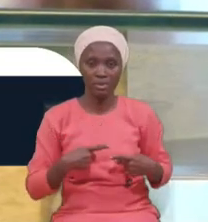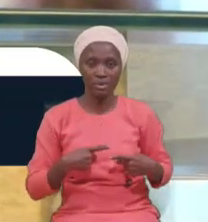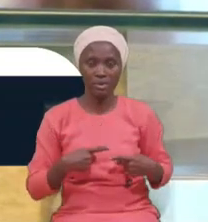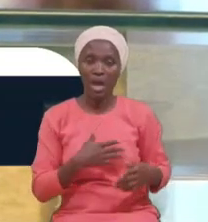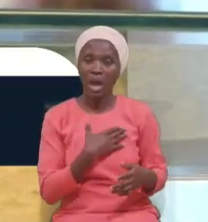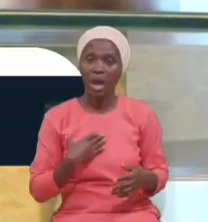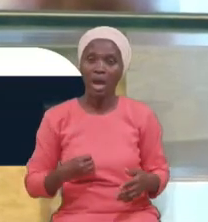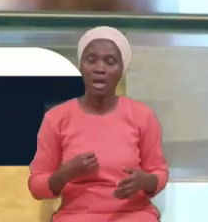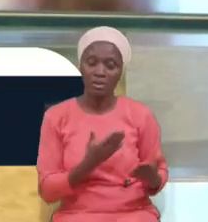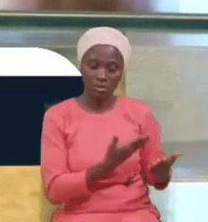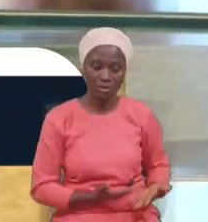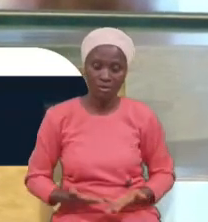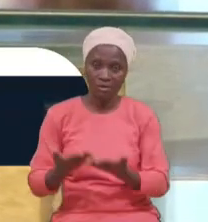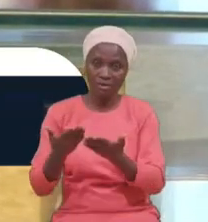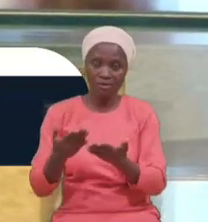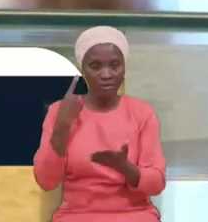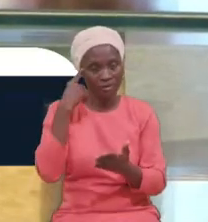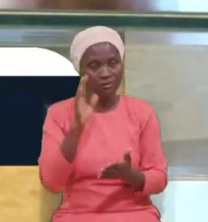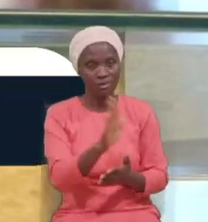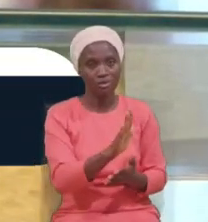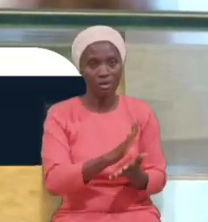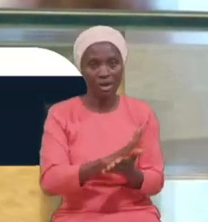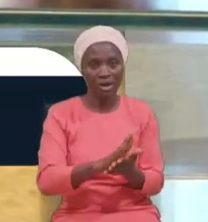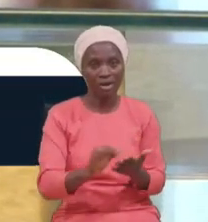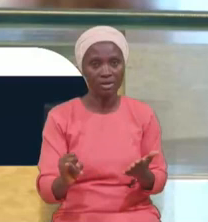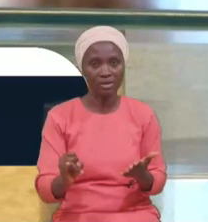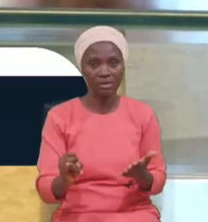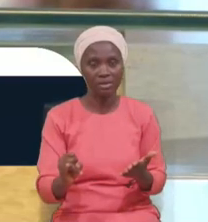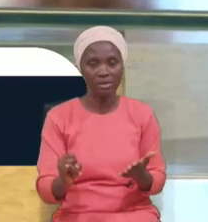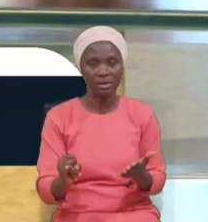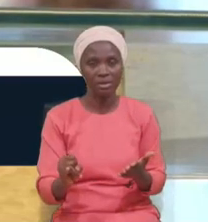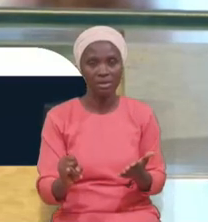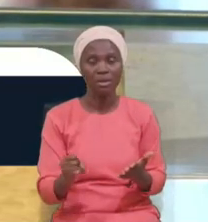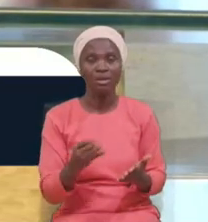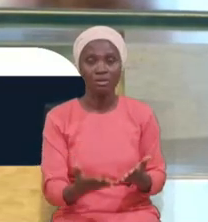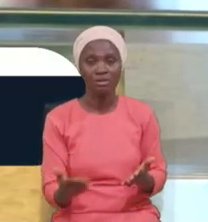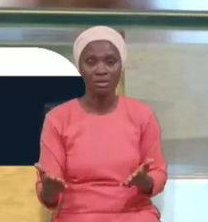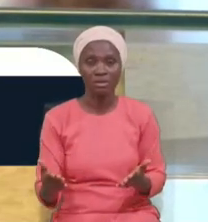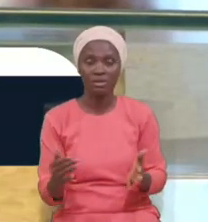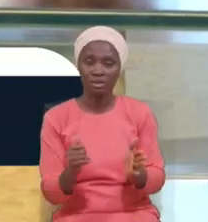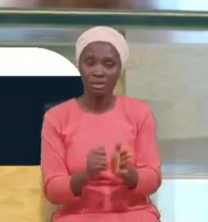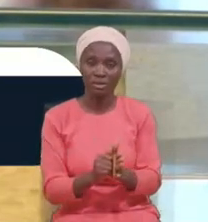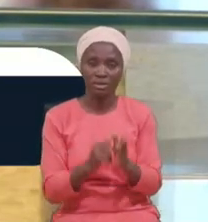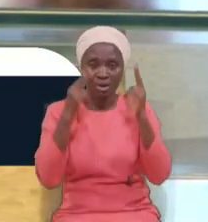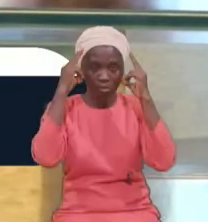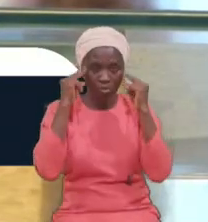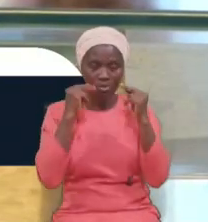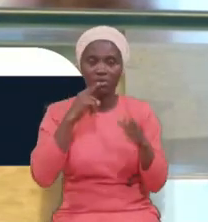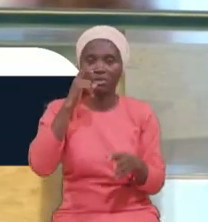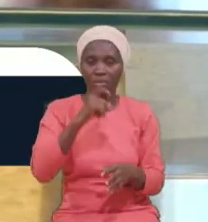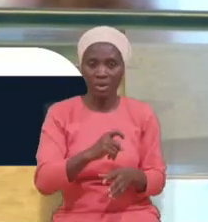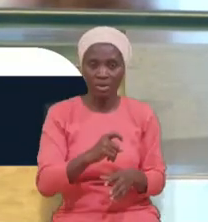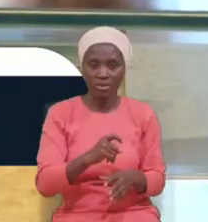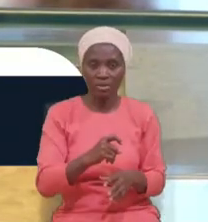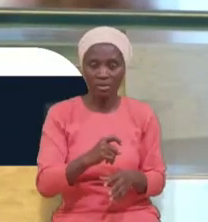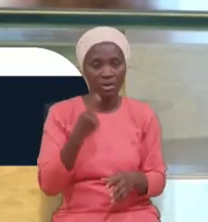Mais va te montrer au sacrificateur et offre pour ta purification ce que Moïse a